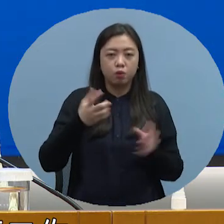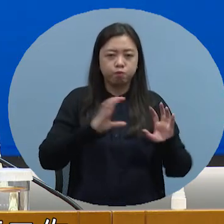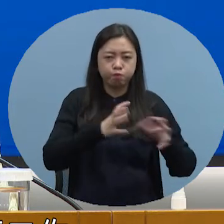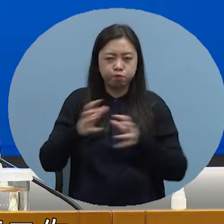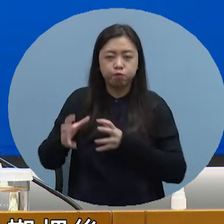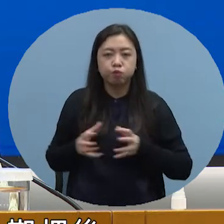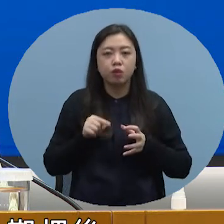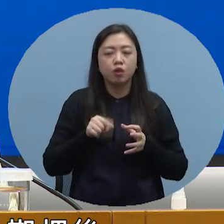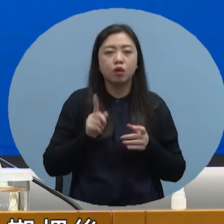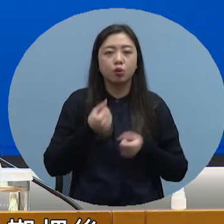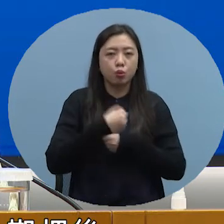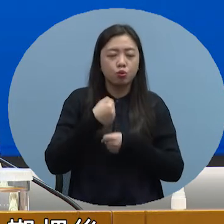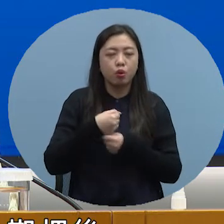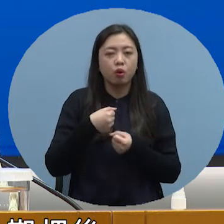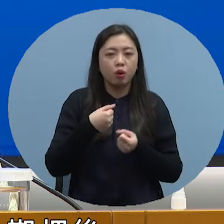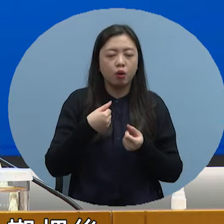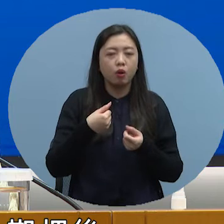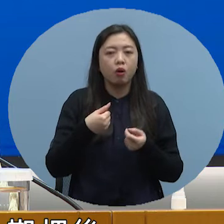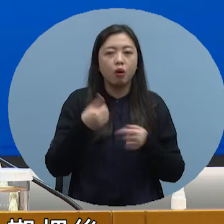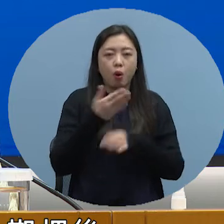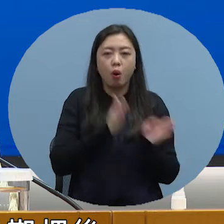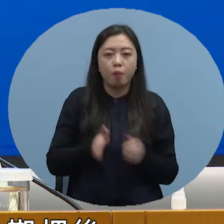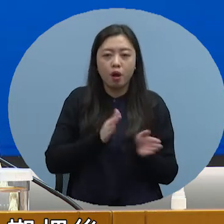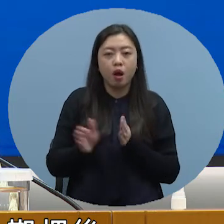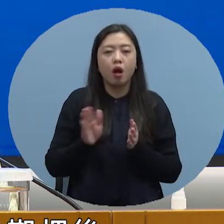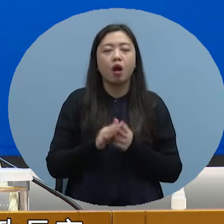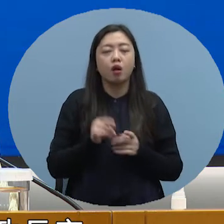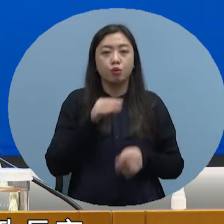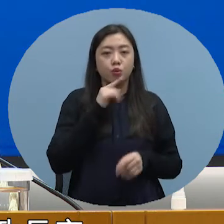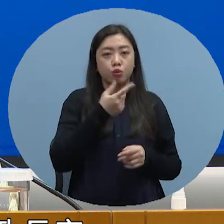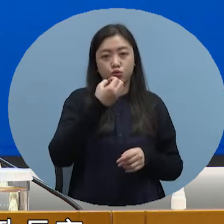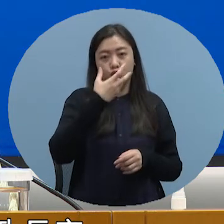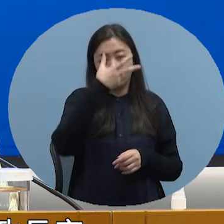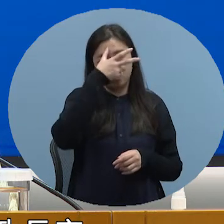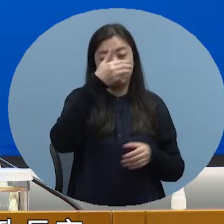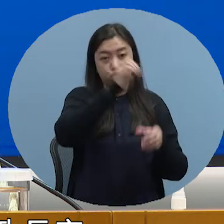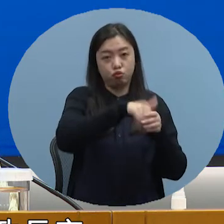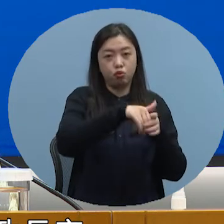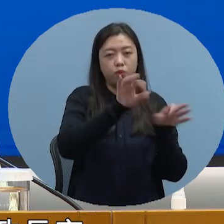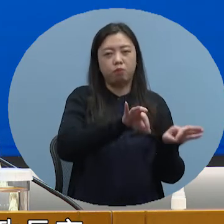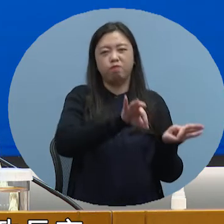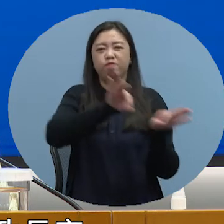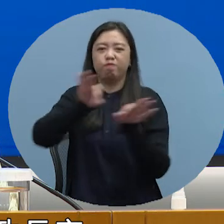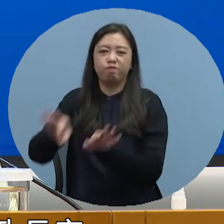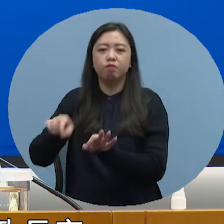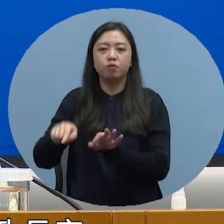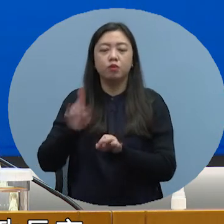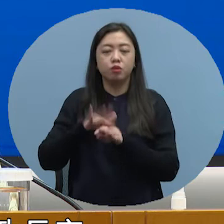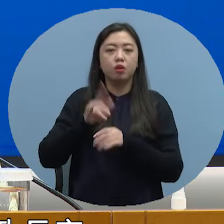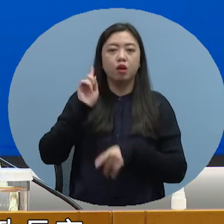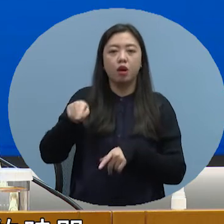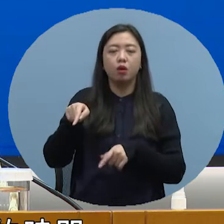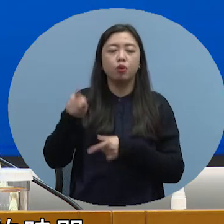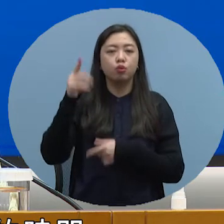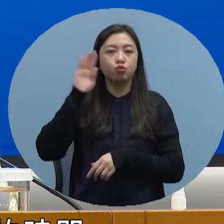作，所以越將這個選舉押後，即是說越縮短了後任行政長